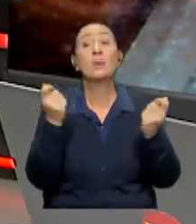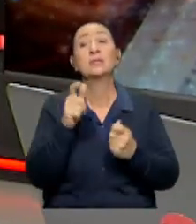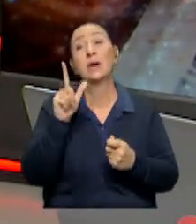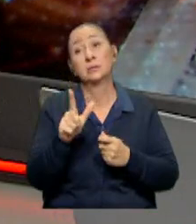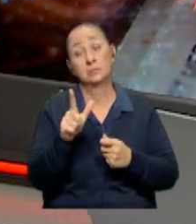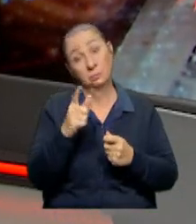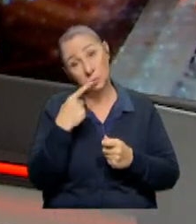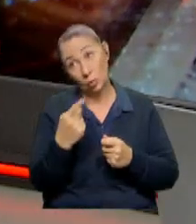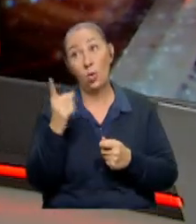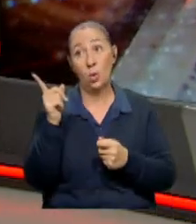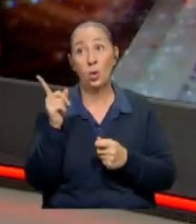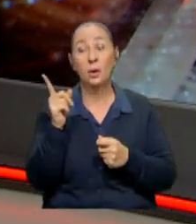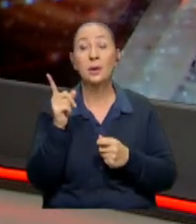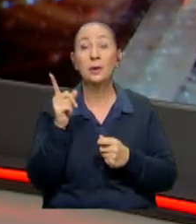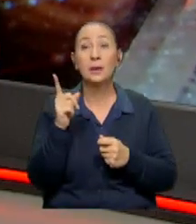lazım diye söylüyorlar.